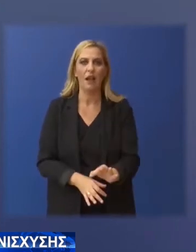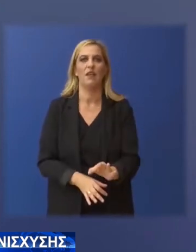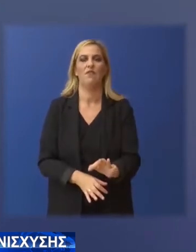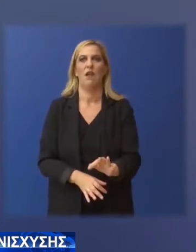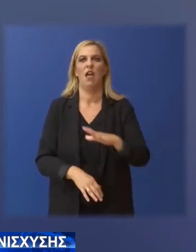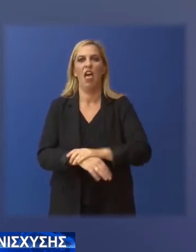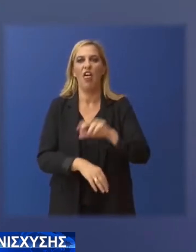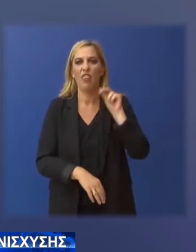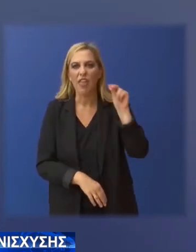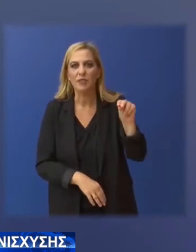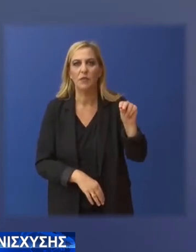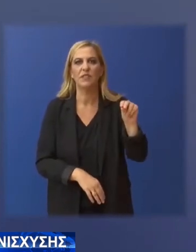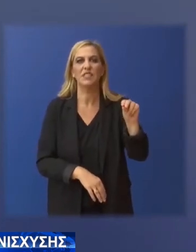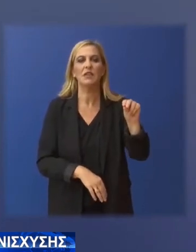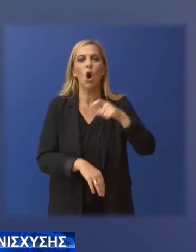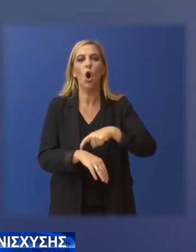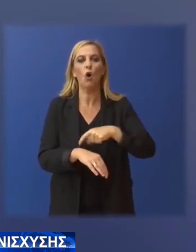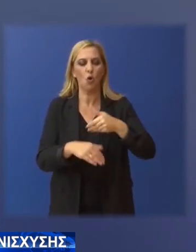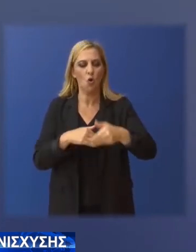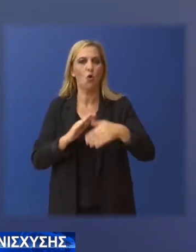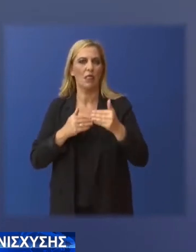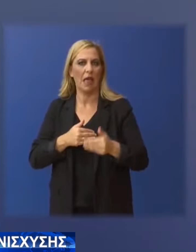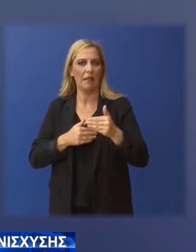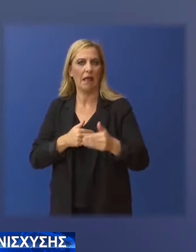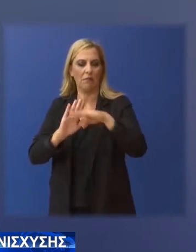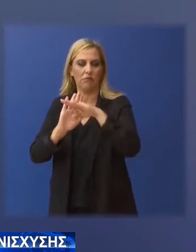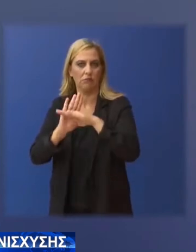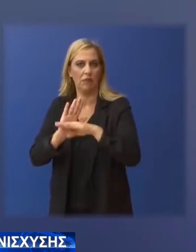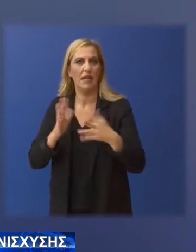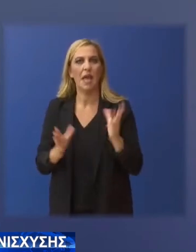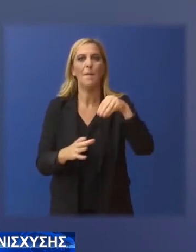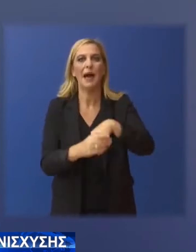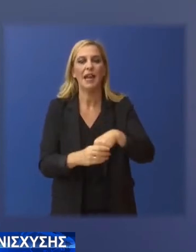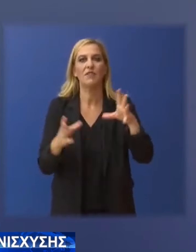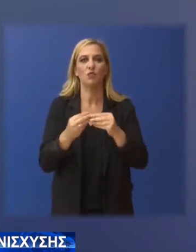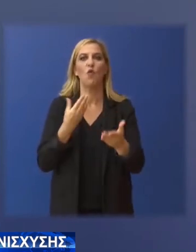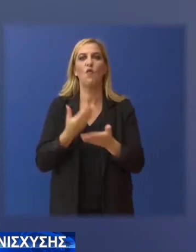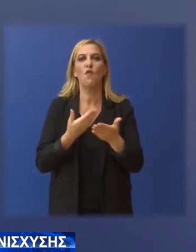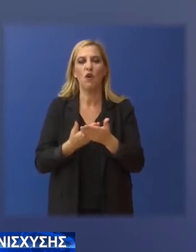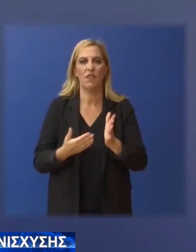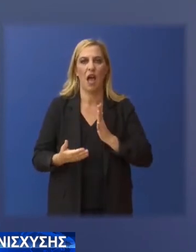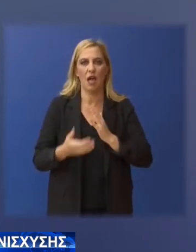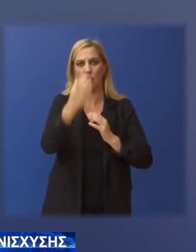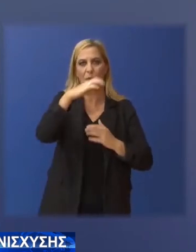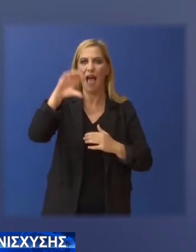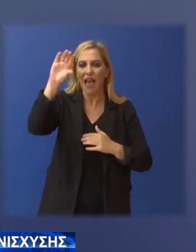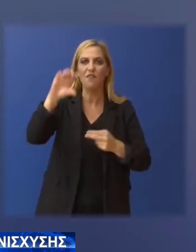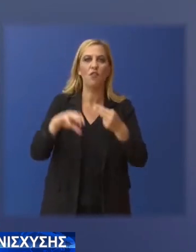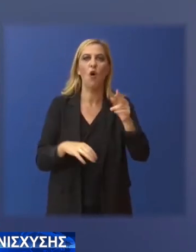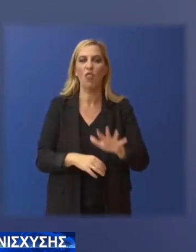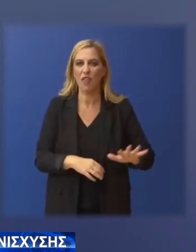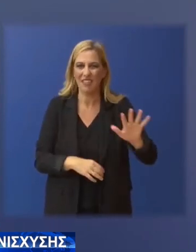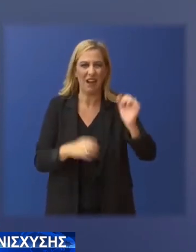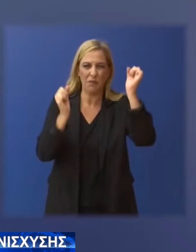συγκεκριμένα χρονοδιαγράμματα και παρουσίασε ολοκληρωμένες παρεμβάσεις τόσο για την ουσιαστική αρρωγή των πολιτών στον Εύρο και τη Θεσσαλία που επλήγησαν από τα